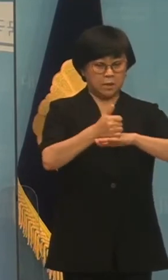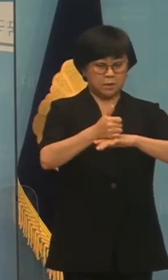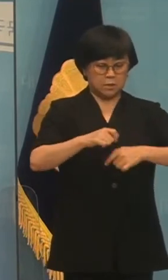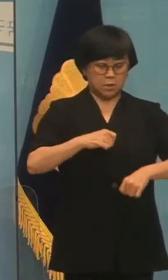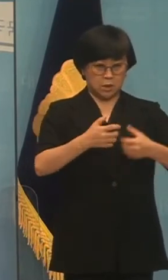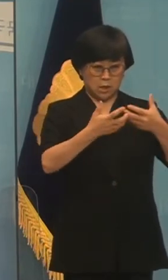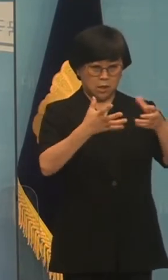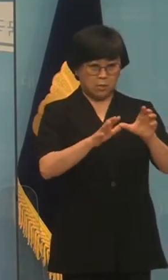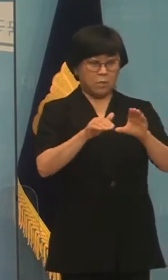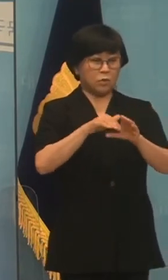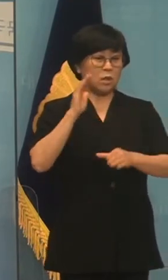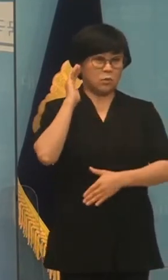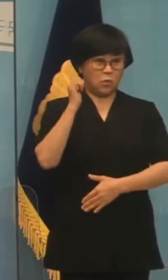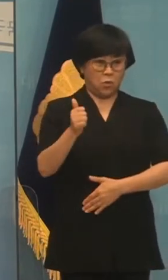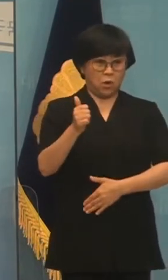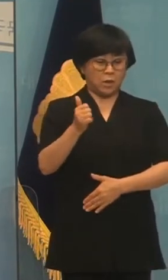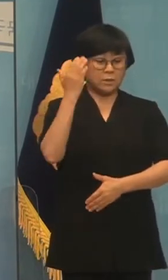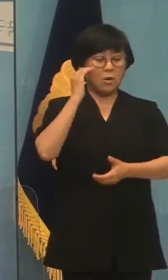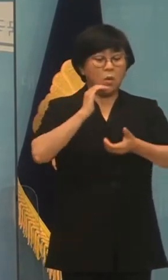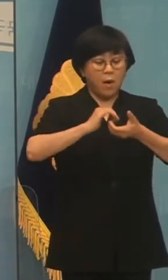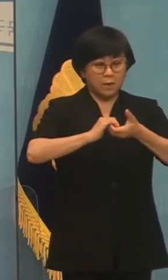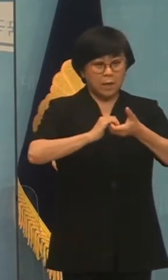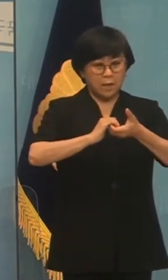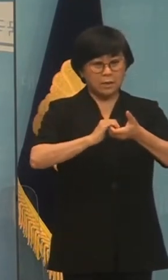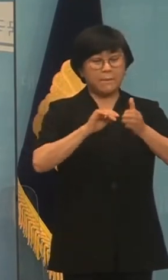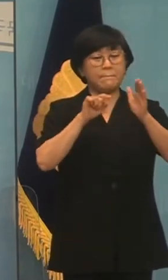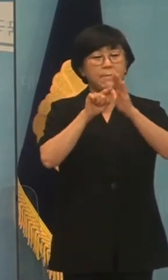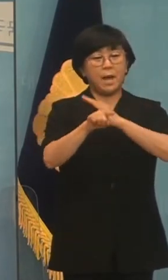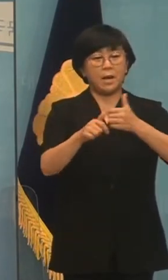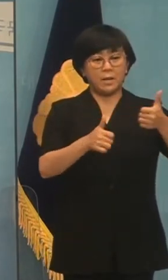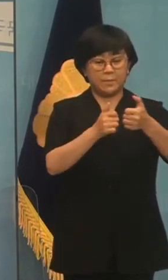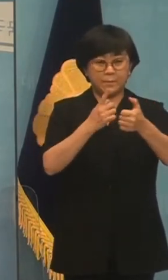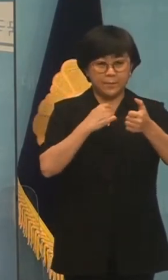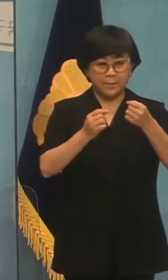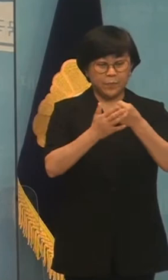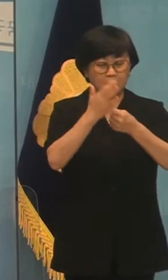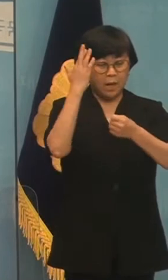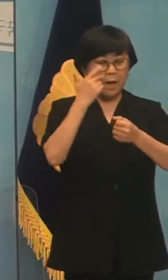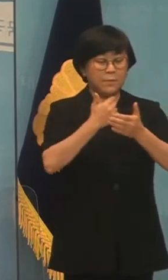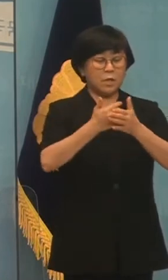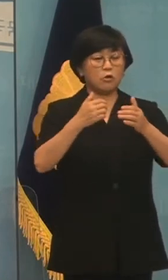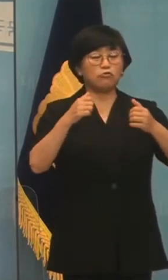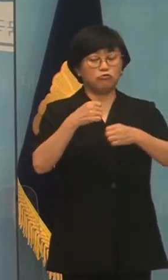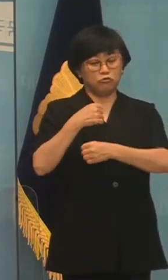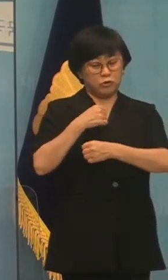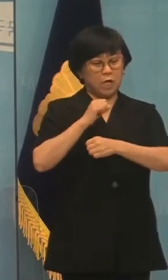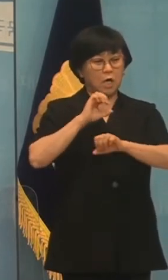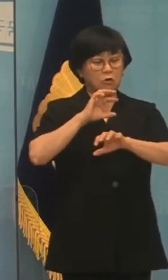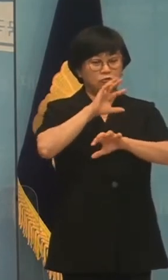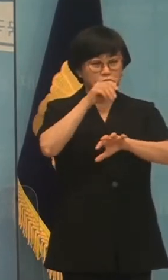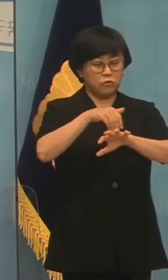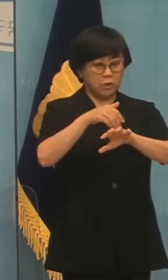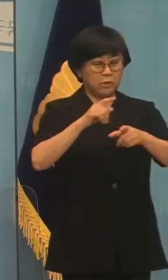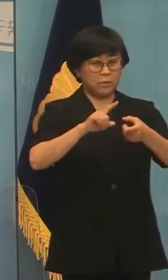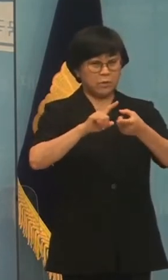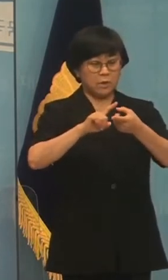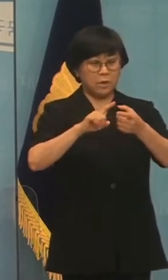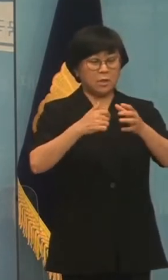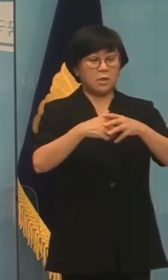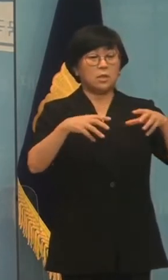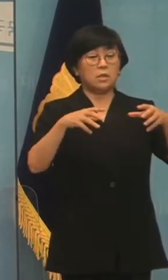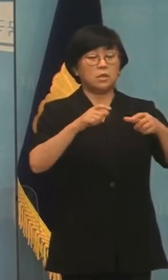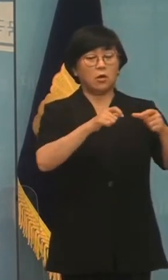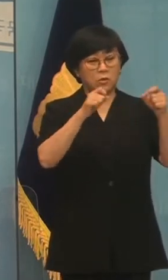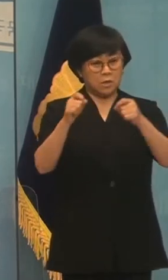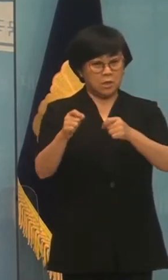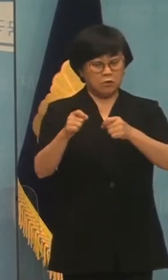정의당이 문재인 대통령에게 청와대 회동에서 제안했던 대로 한미연합군사훈련 중단 연기와 관련한